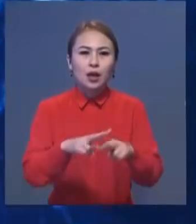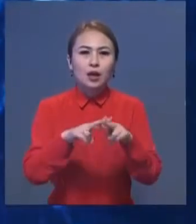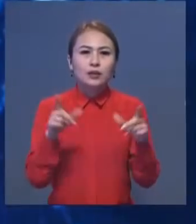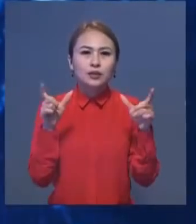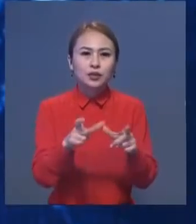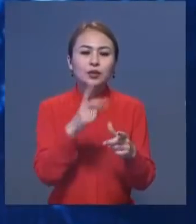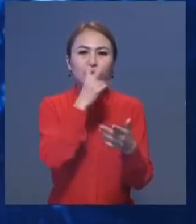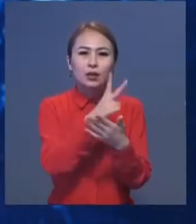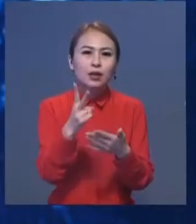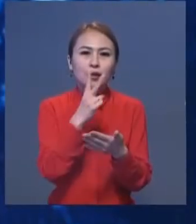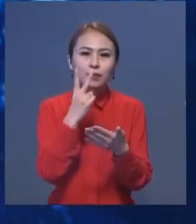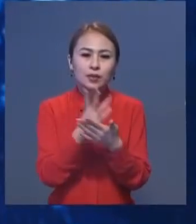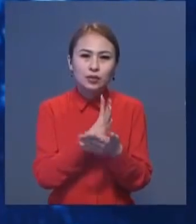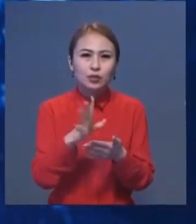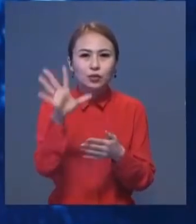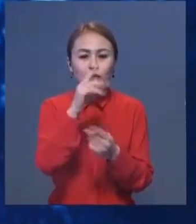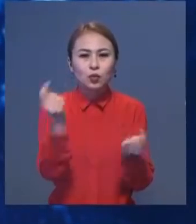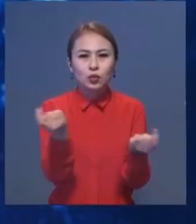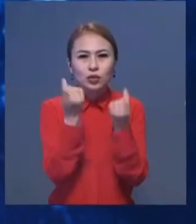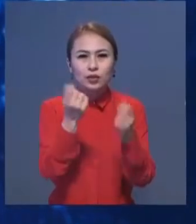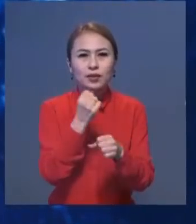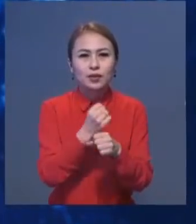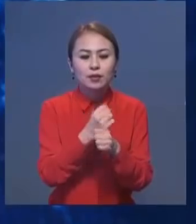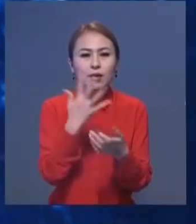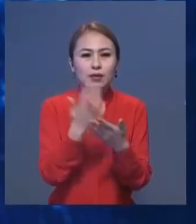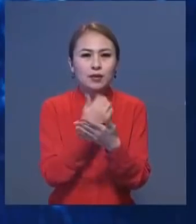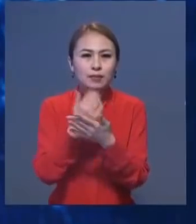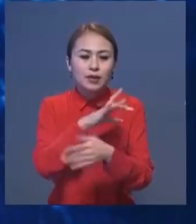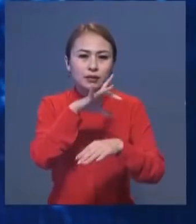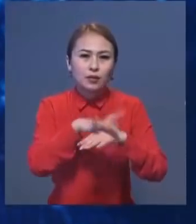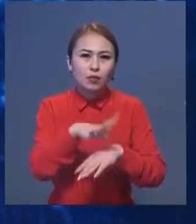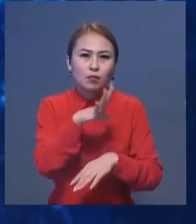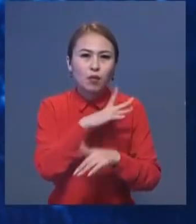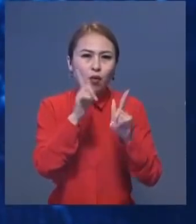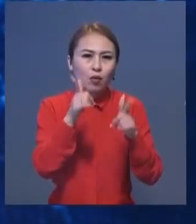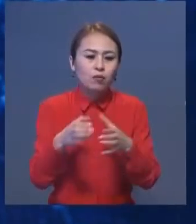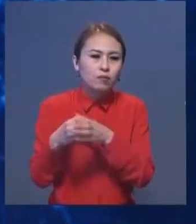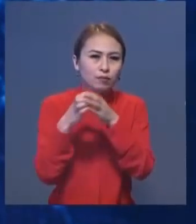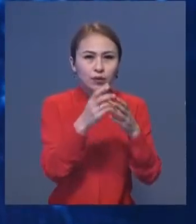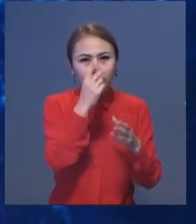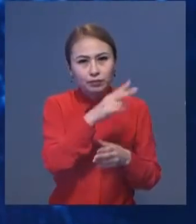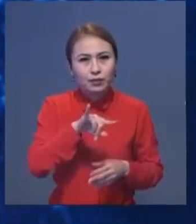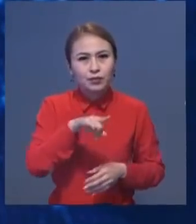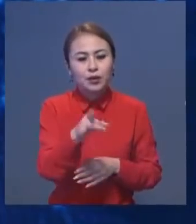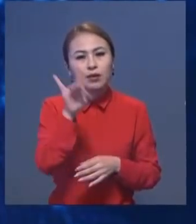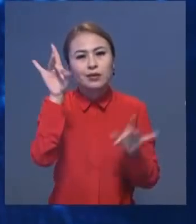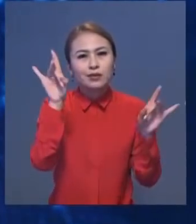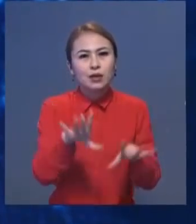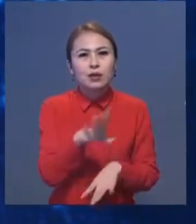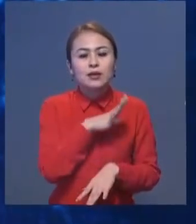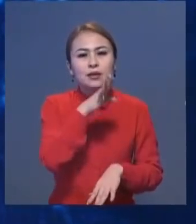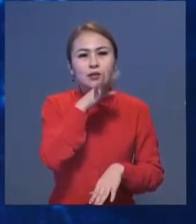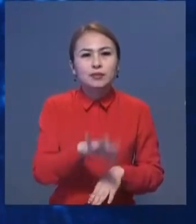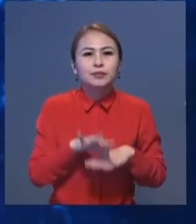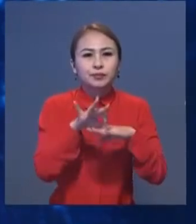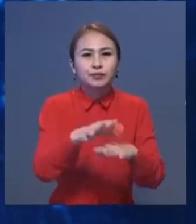Елордада карантиндік шектеулерге қарамастан дүркіретіп той жасағандар табылды. Мобильдік топ өкілдері қаладағы мейрамханалардың бірінен